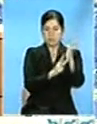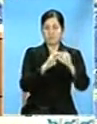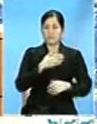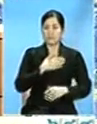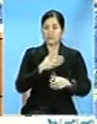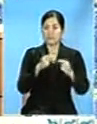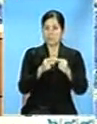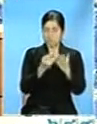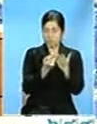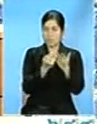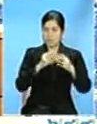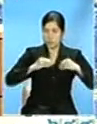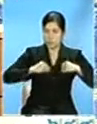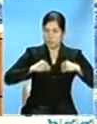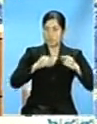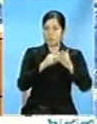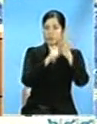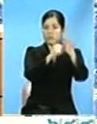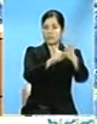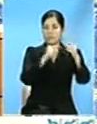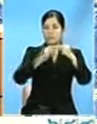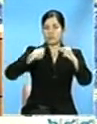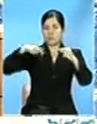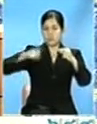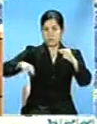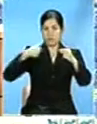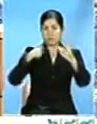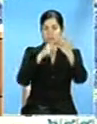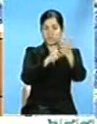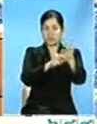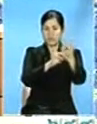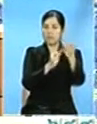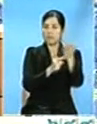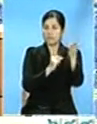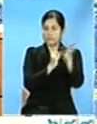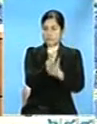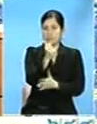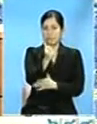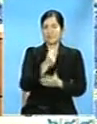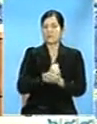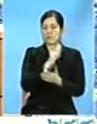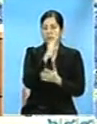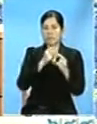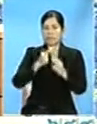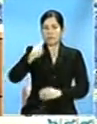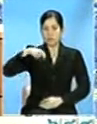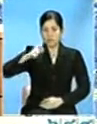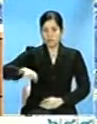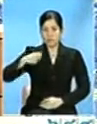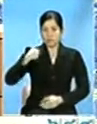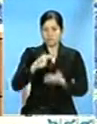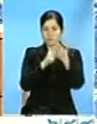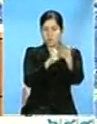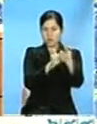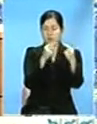สนุนให้นำข้อพิพาทนั้นไปสู่ศาลยุติธรรมถ้าศาลยุติธรรมตัดสินแล้วทุกอย่างก็ยุ